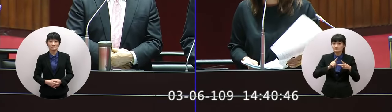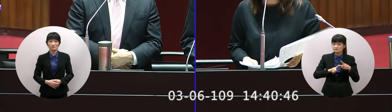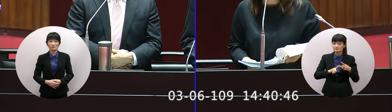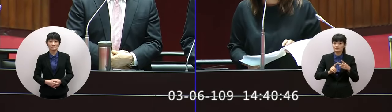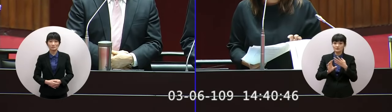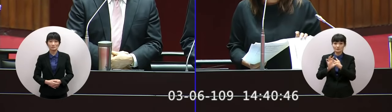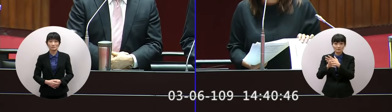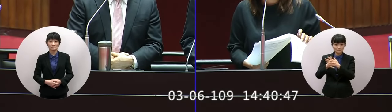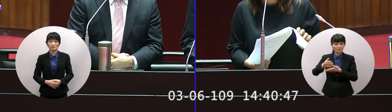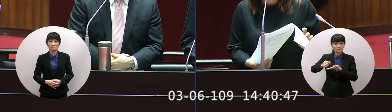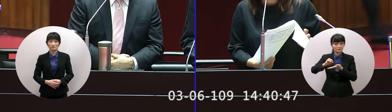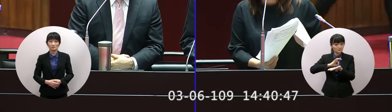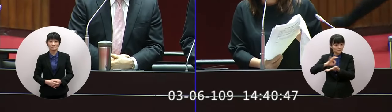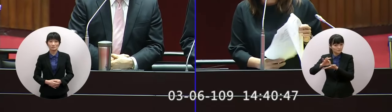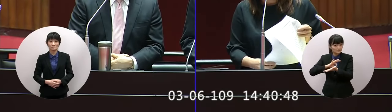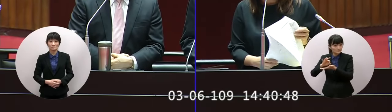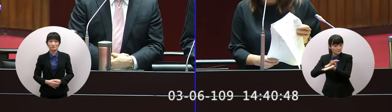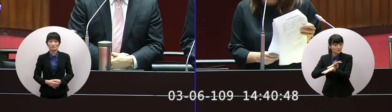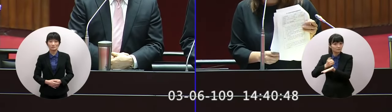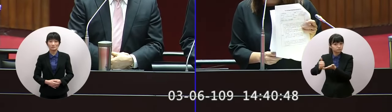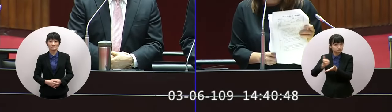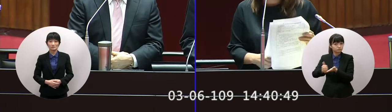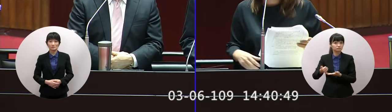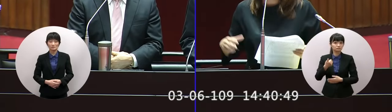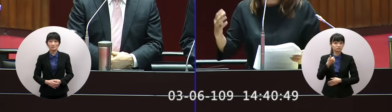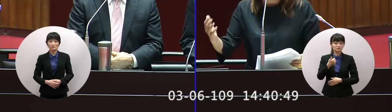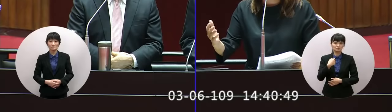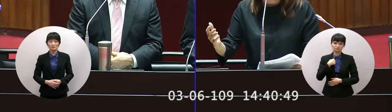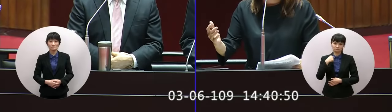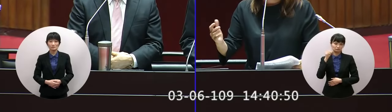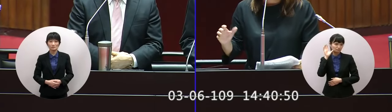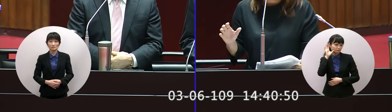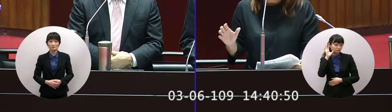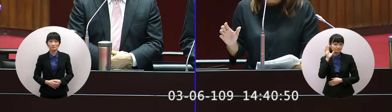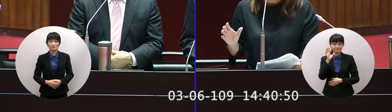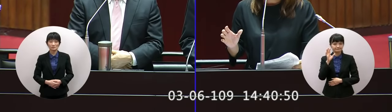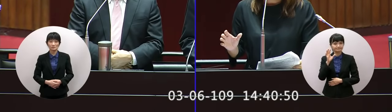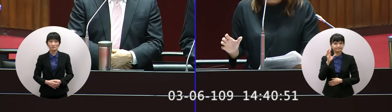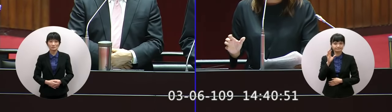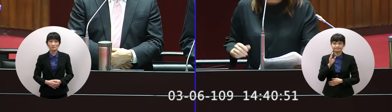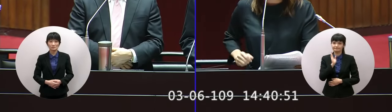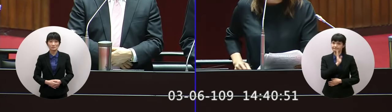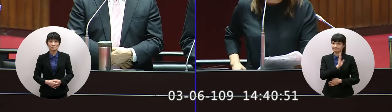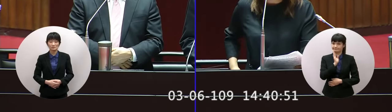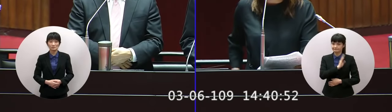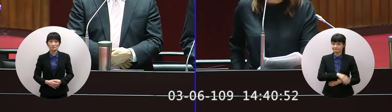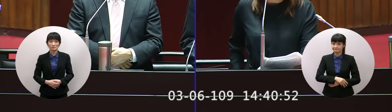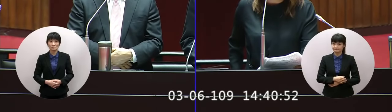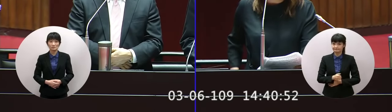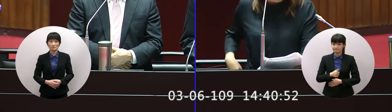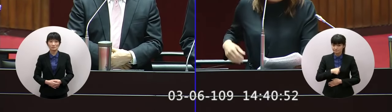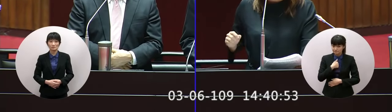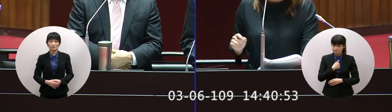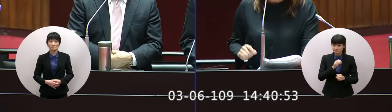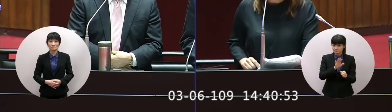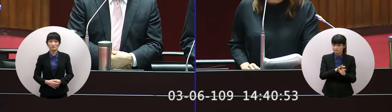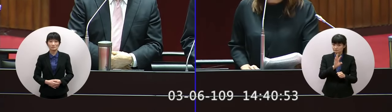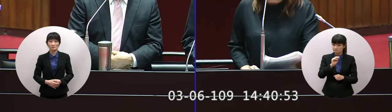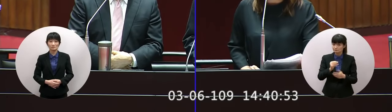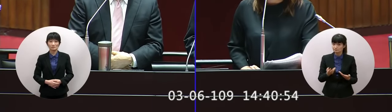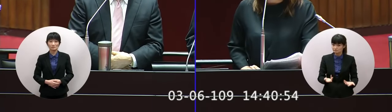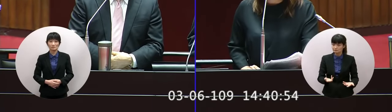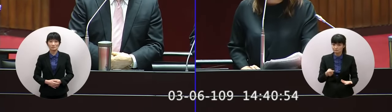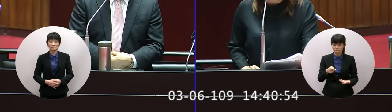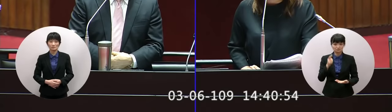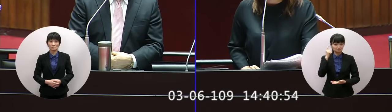其实我觉得这个会比较像口号，因为不容易，怎么样在现实面去帮助，我想这个才是